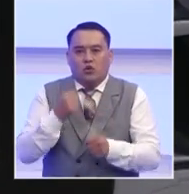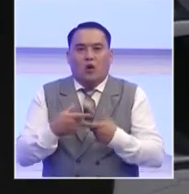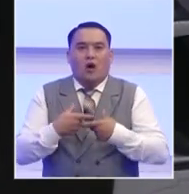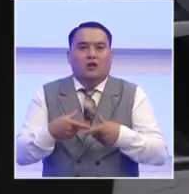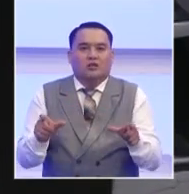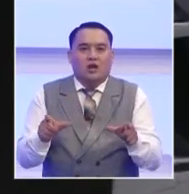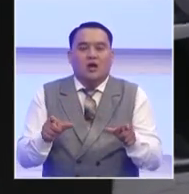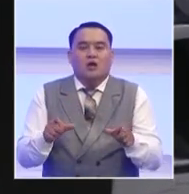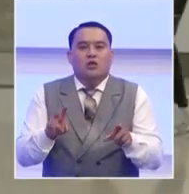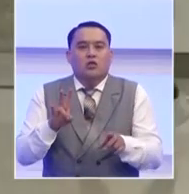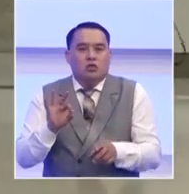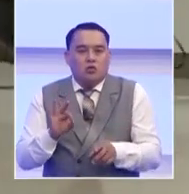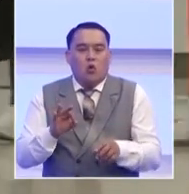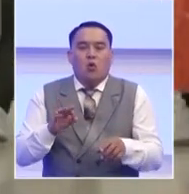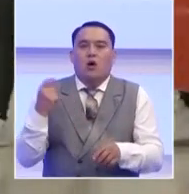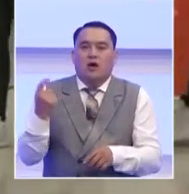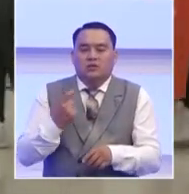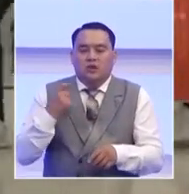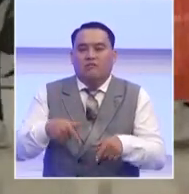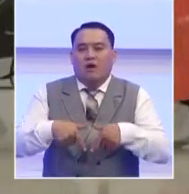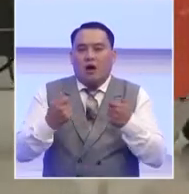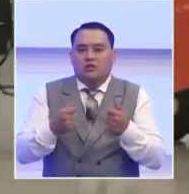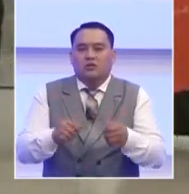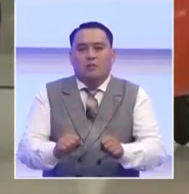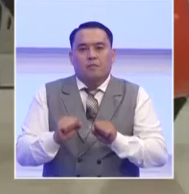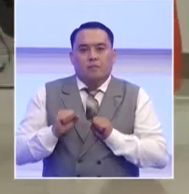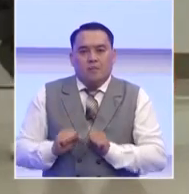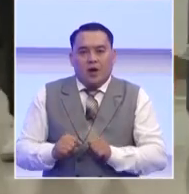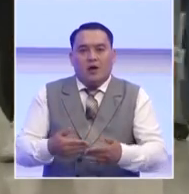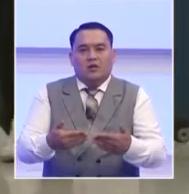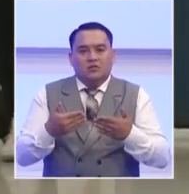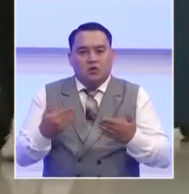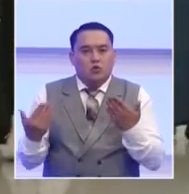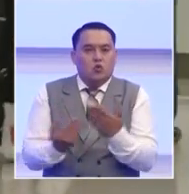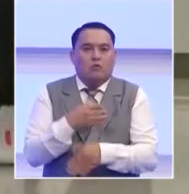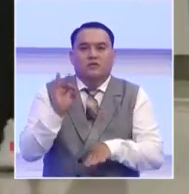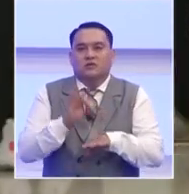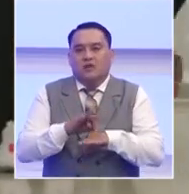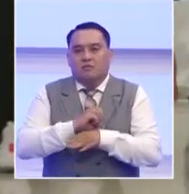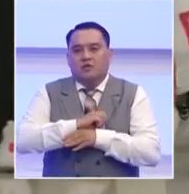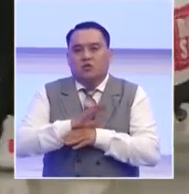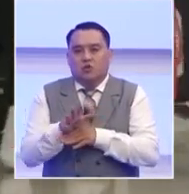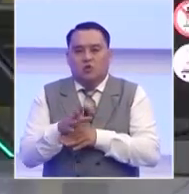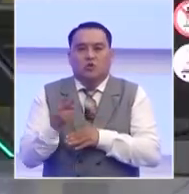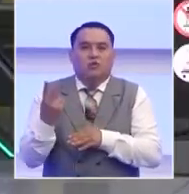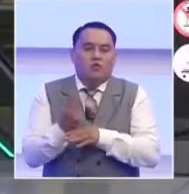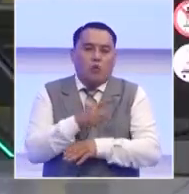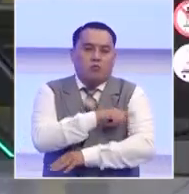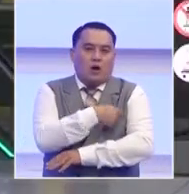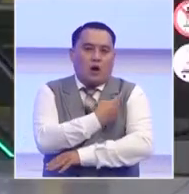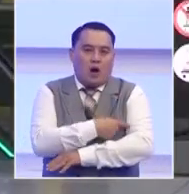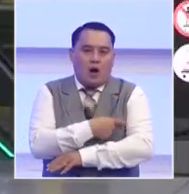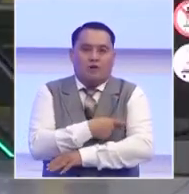власти призывают туристов и владельцев отелей соблюдать меры предосторожности после новой вспышки заражения коронавирусом в двух